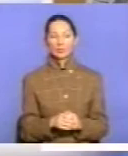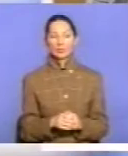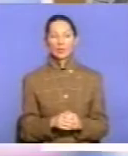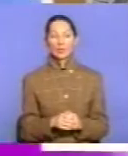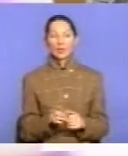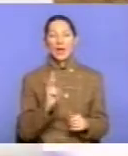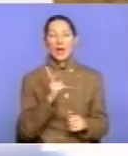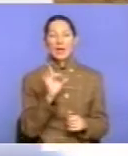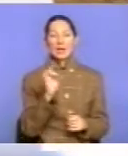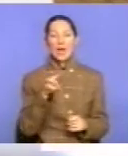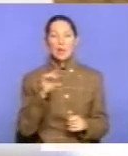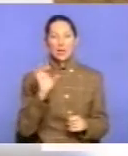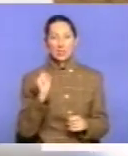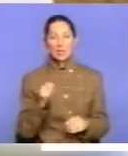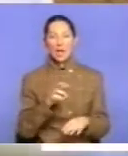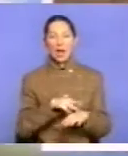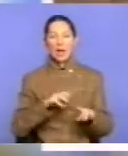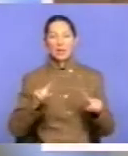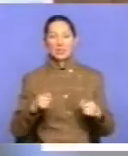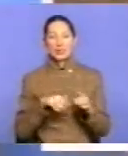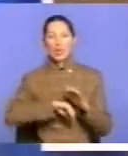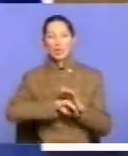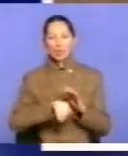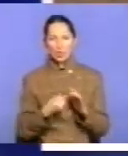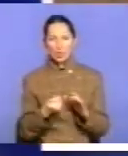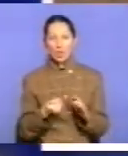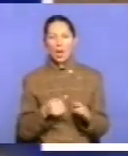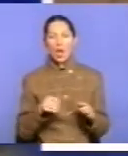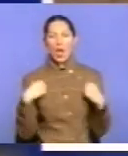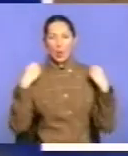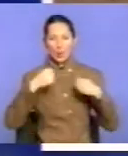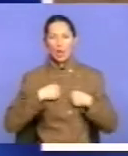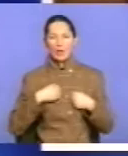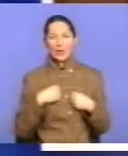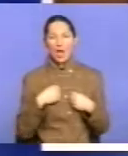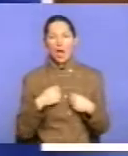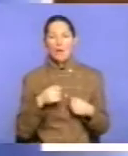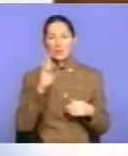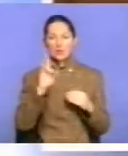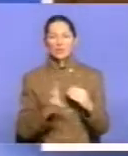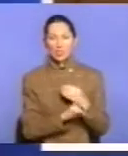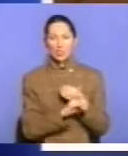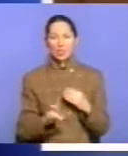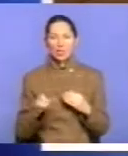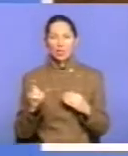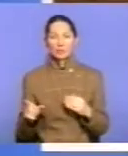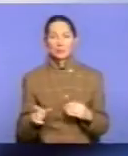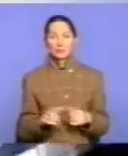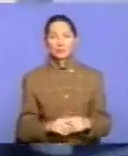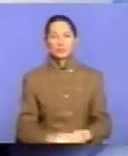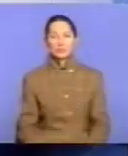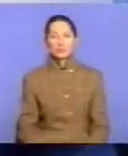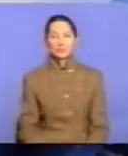На Кременеччині правоохоронці затримали злодія, переодягнутого в одяг священнослужителя.